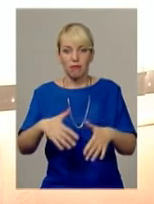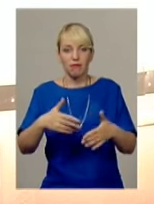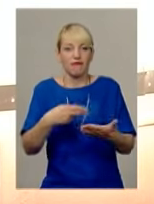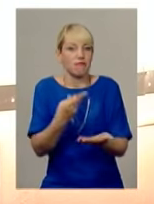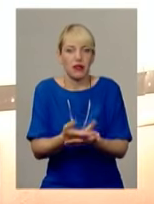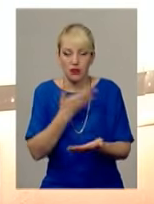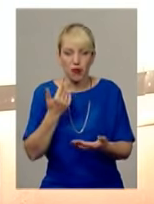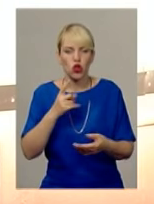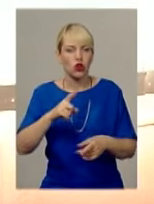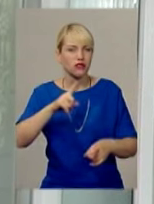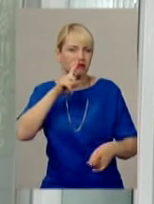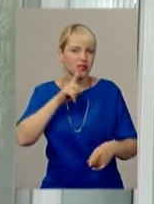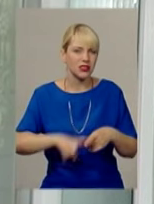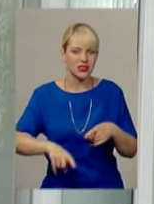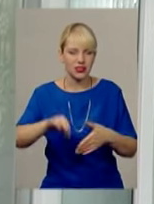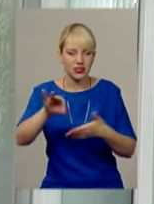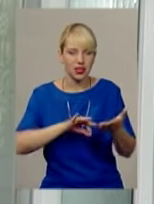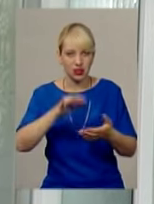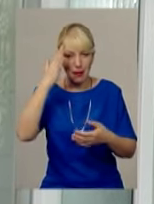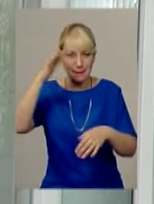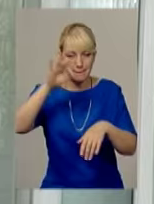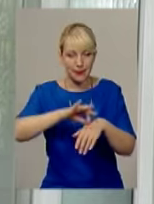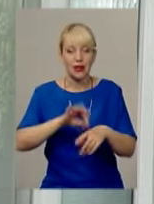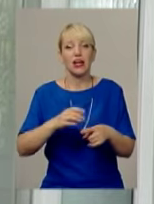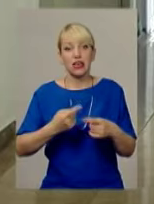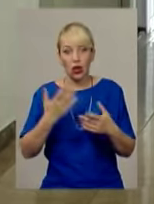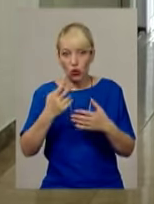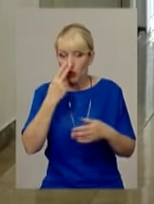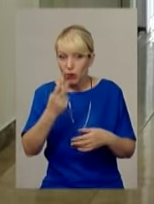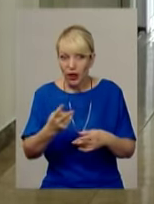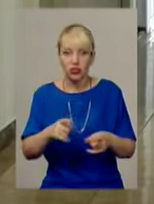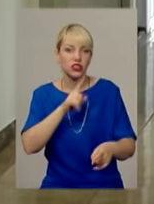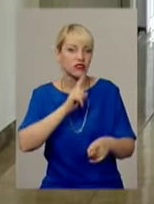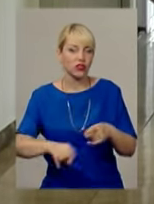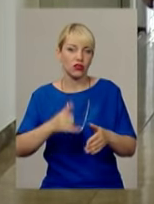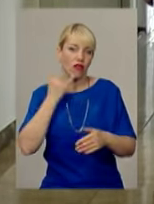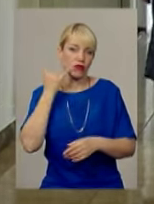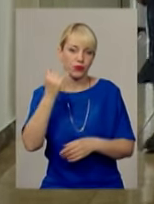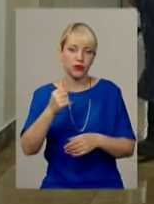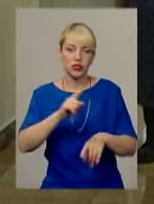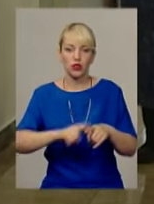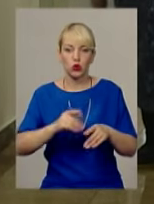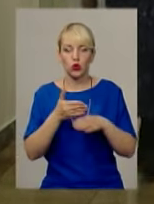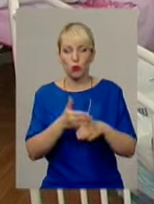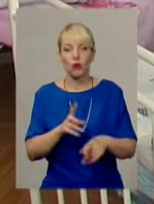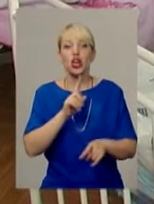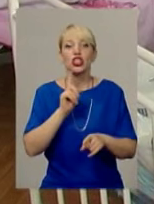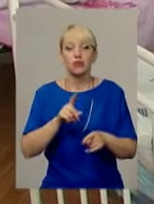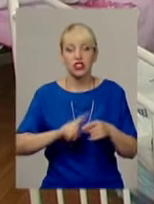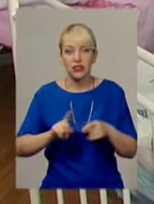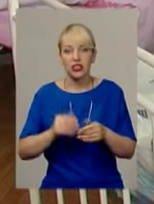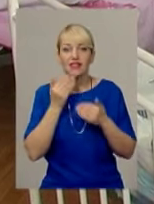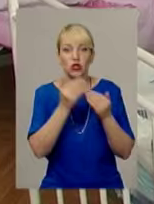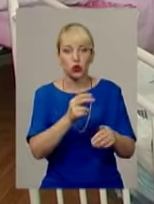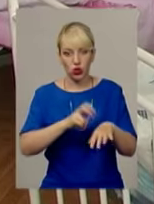різкий головний біль. Отож, як тільки зауважите ознаки інсульту, негайно викликайте швидку допомогу. Адже чим швидше звернутися до